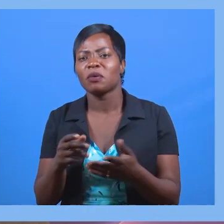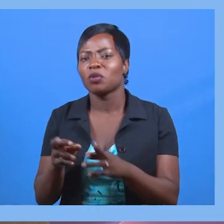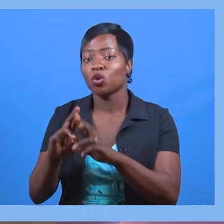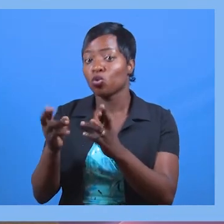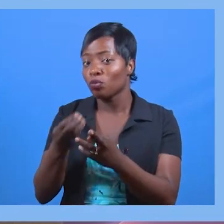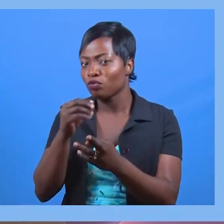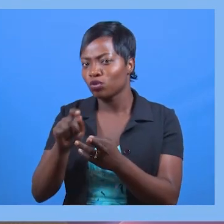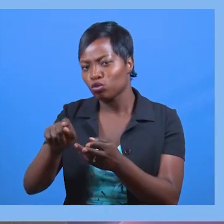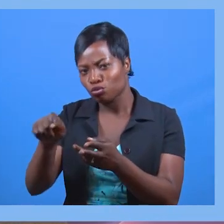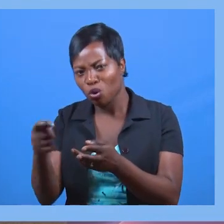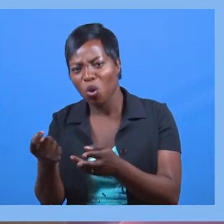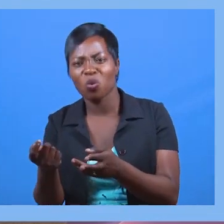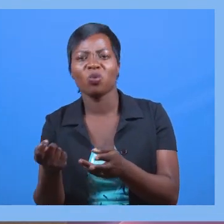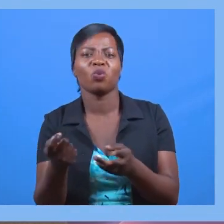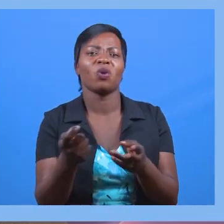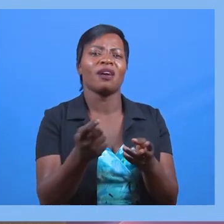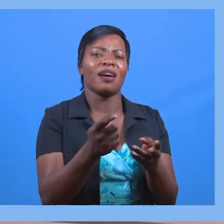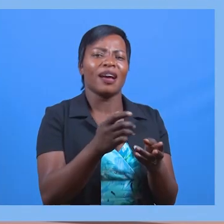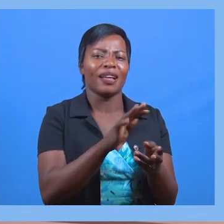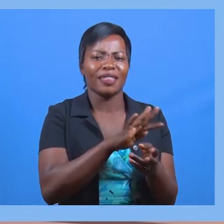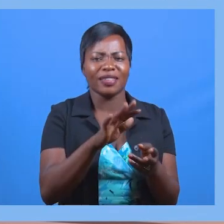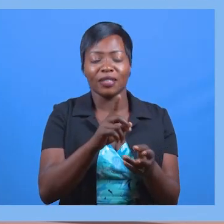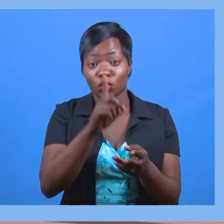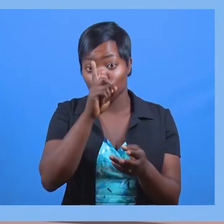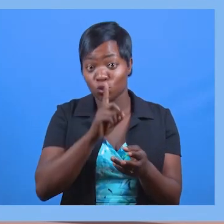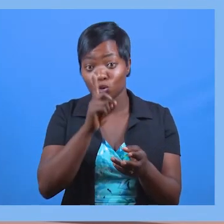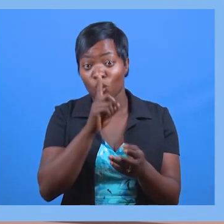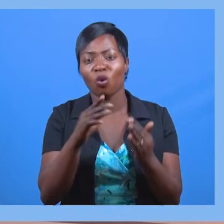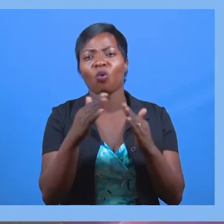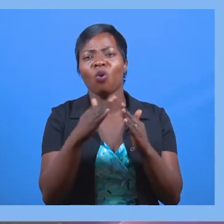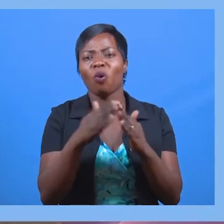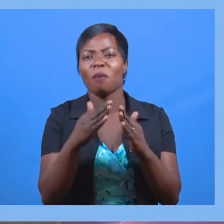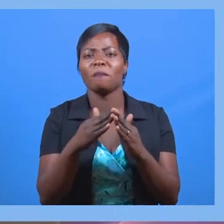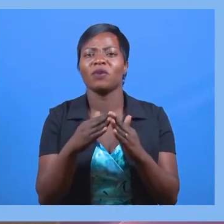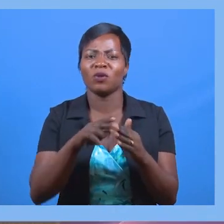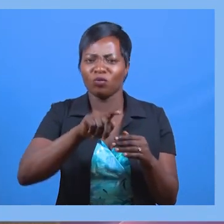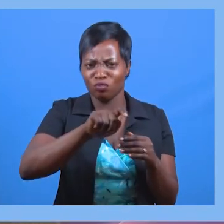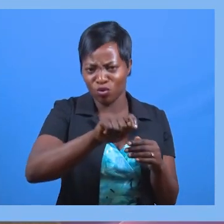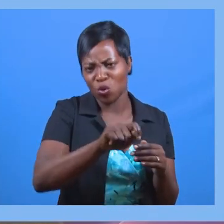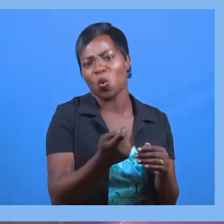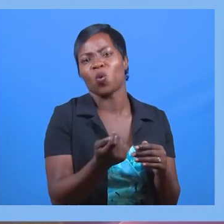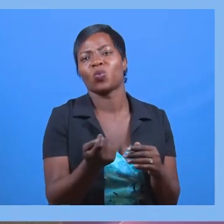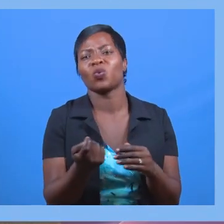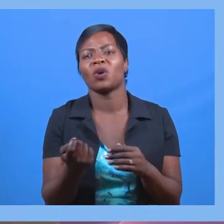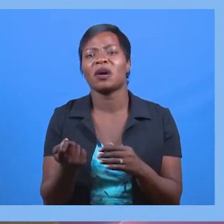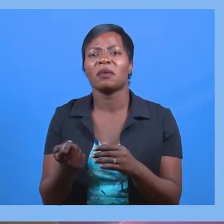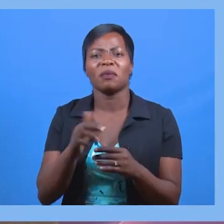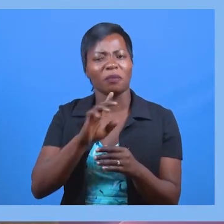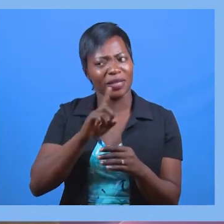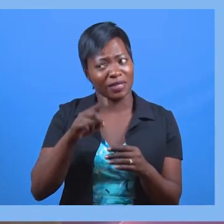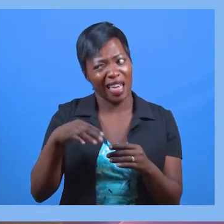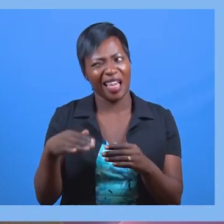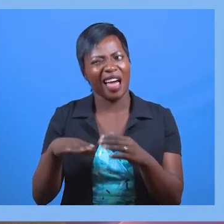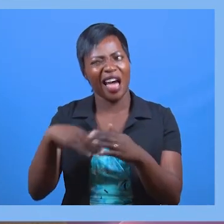mapentry waya. Dzimwe nguva kana musuwo chaiwo wedhoo chaiwo kutonzi unokiwa kuti unogona kuswera uri panze